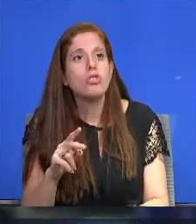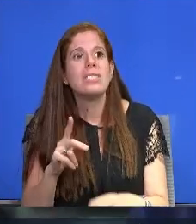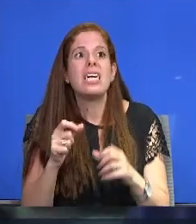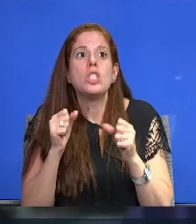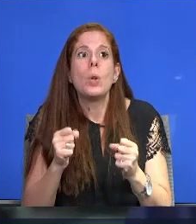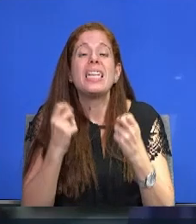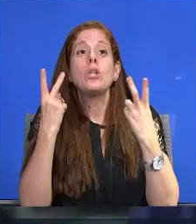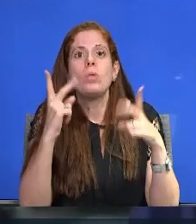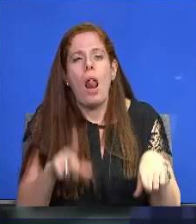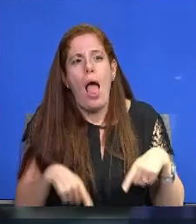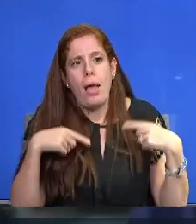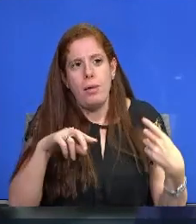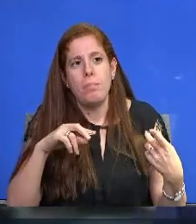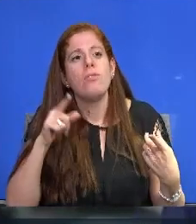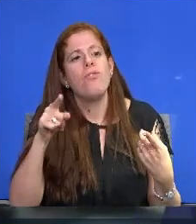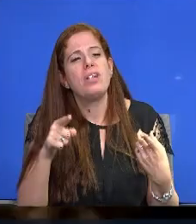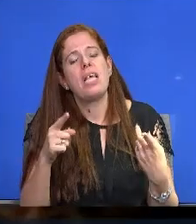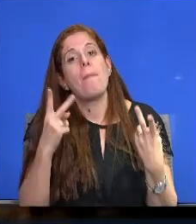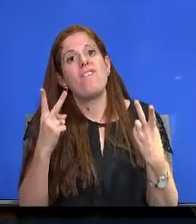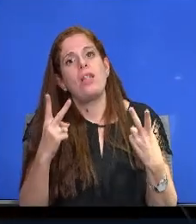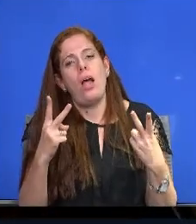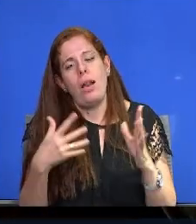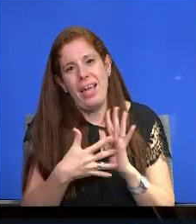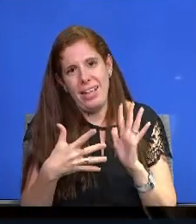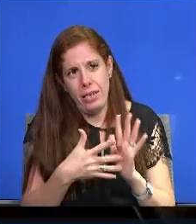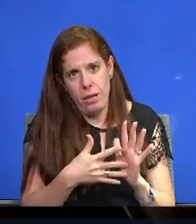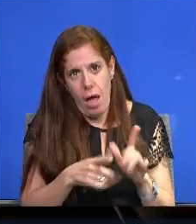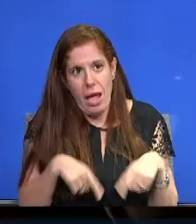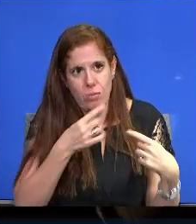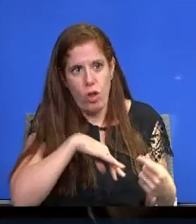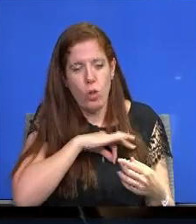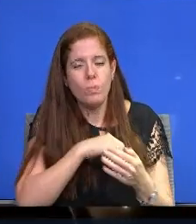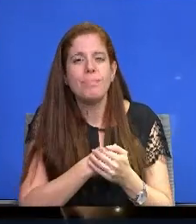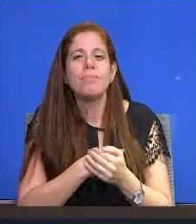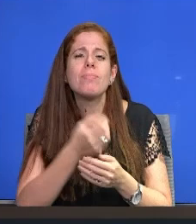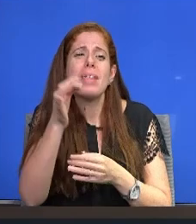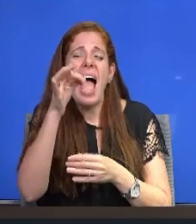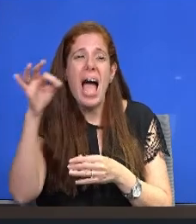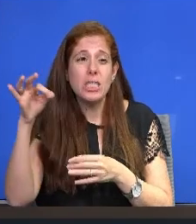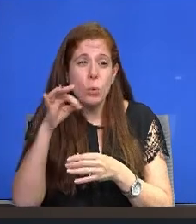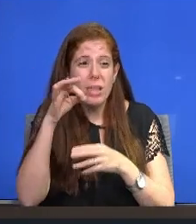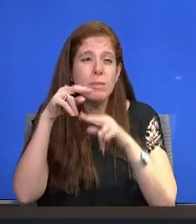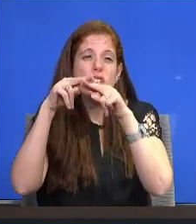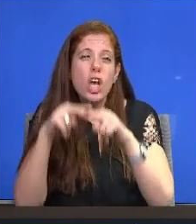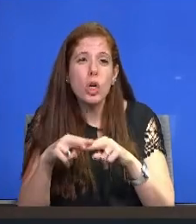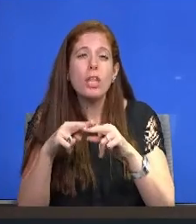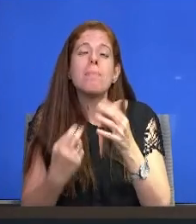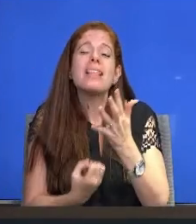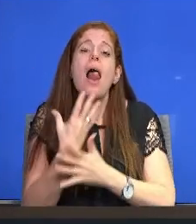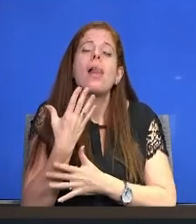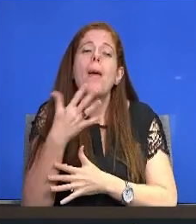Earth and key to our origins investigation. אסטרואידים הם למעשה שאריות מתהליך היווצרות מערכת השמש שאירה